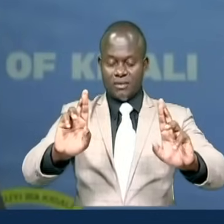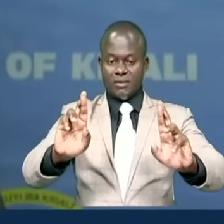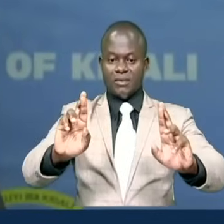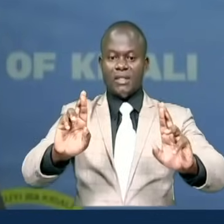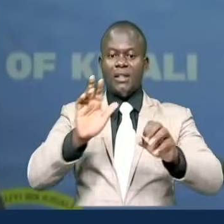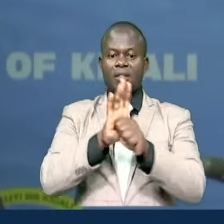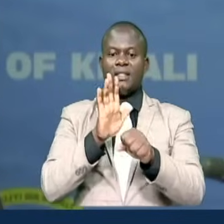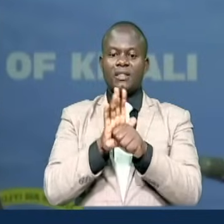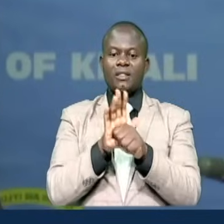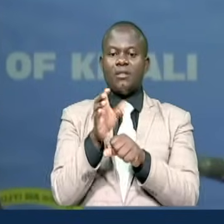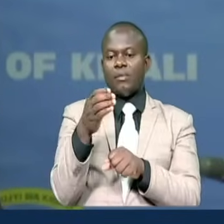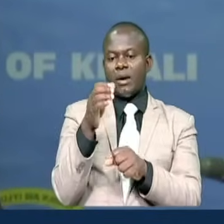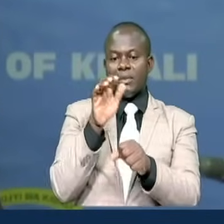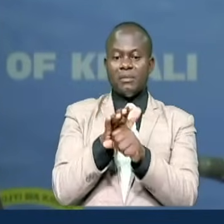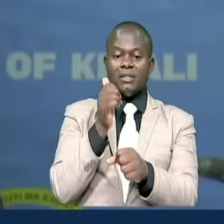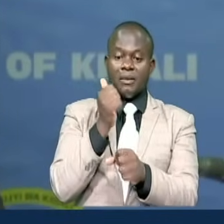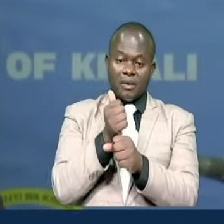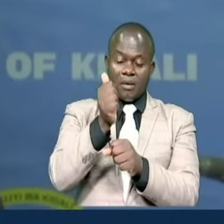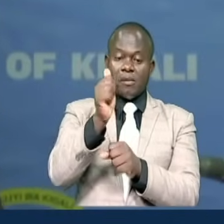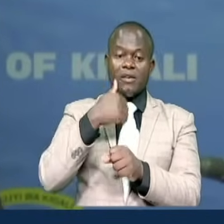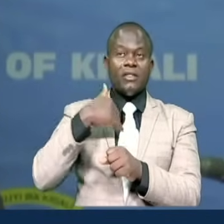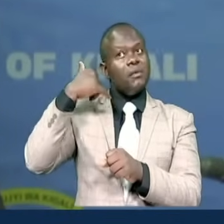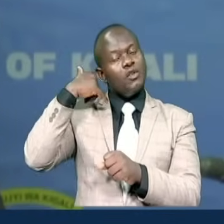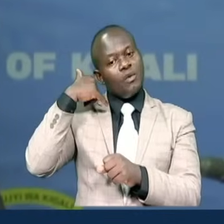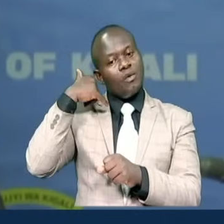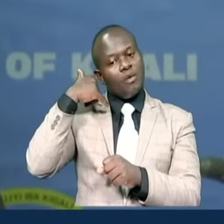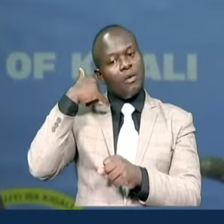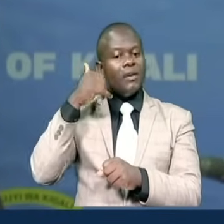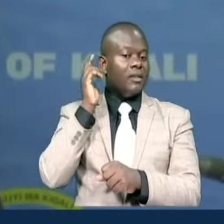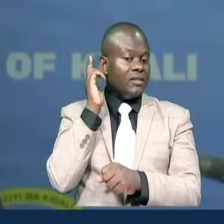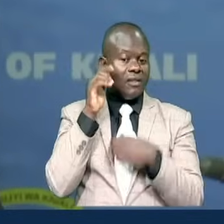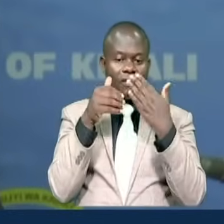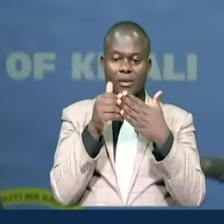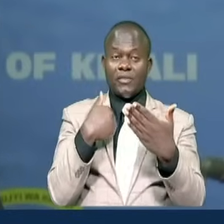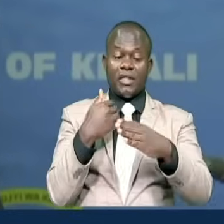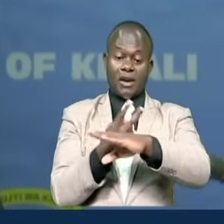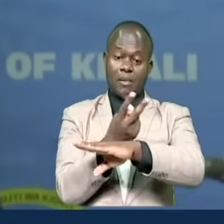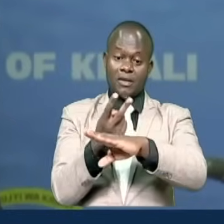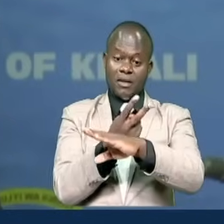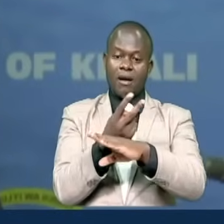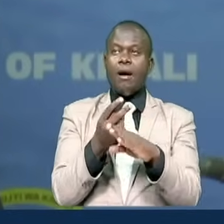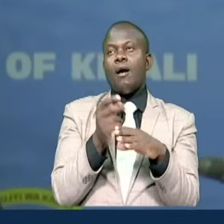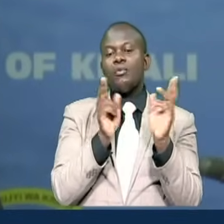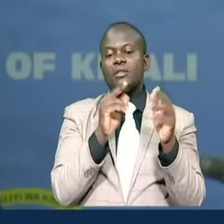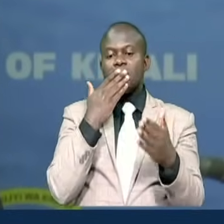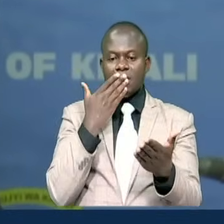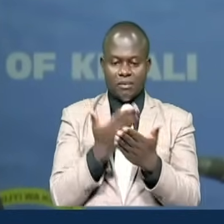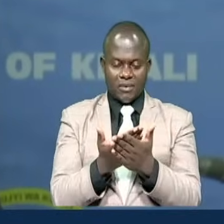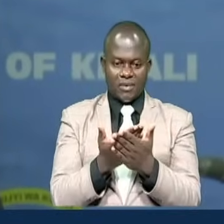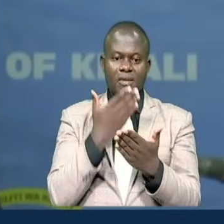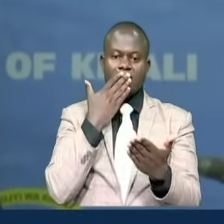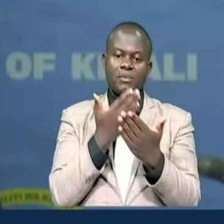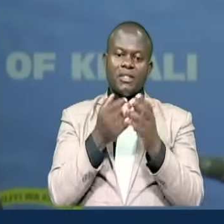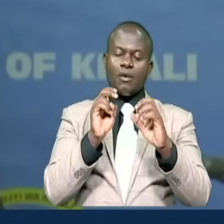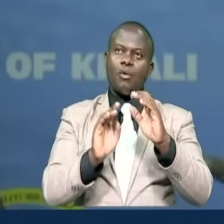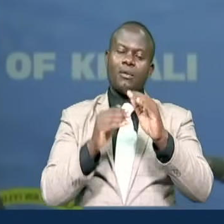cyane ko n'amakampani zimenshi abikora basigaye bafite imirongo ya telefone bagira n'amasaha bagenderaho ubundi ni byiza ko abantu bagenda